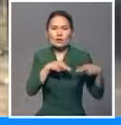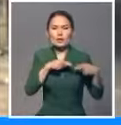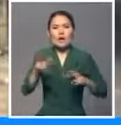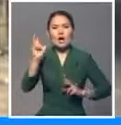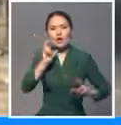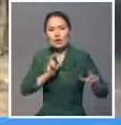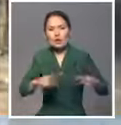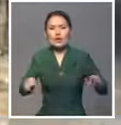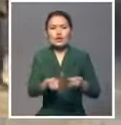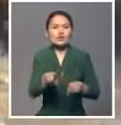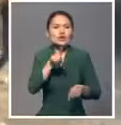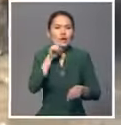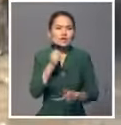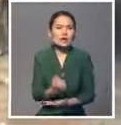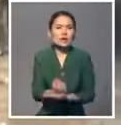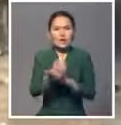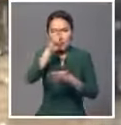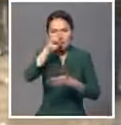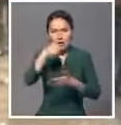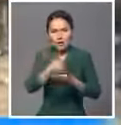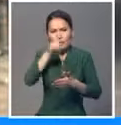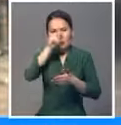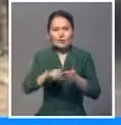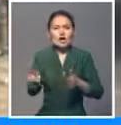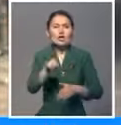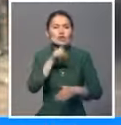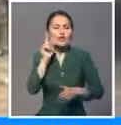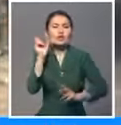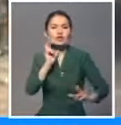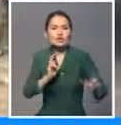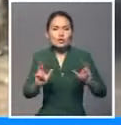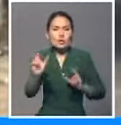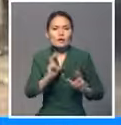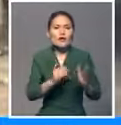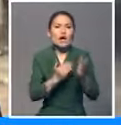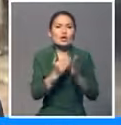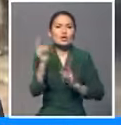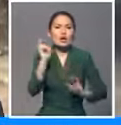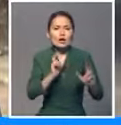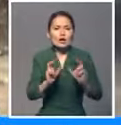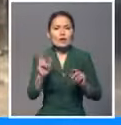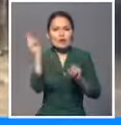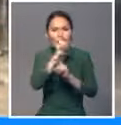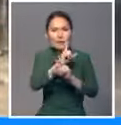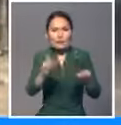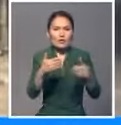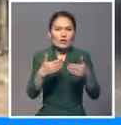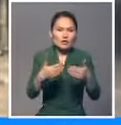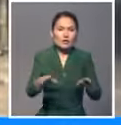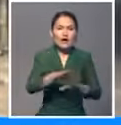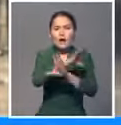орындары қолдайды. Президенттің бүгінгі тапсырмаларының ішінде жастарға, студенттерге, жоғары оқу орны түлектеріне тұрақты әлеуметтік